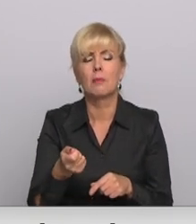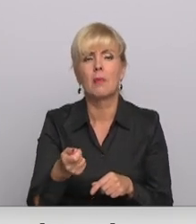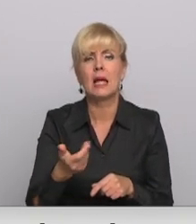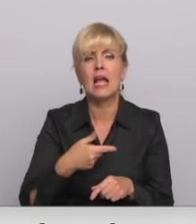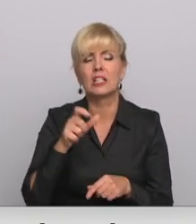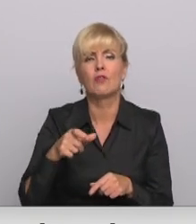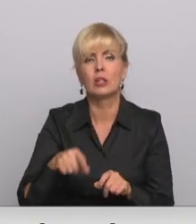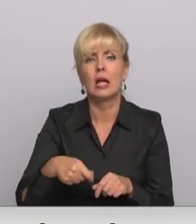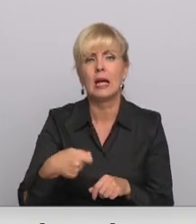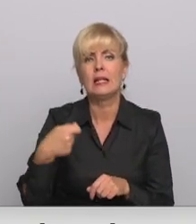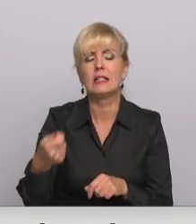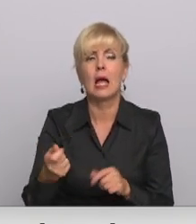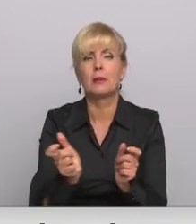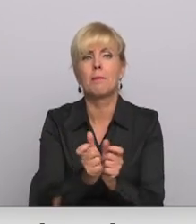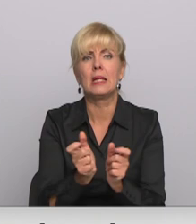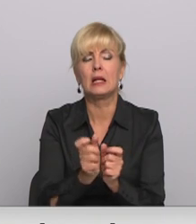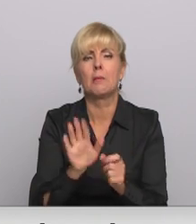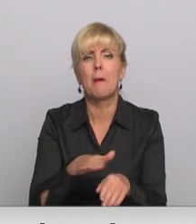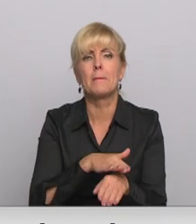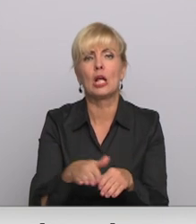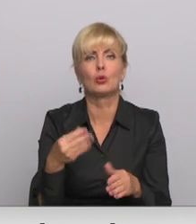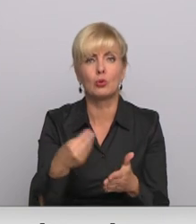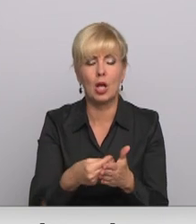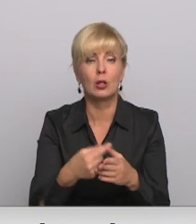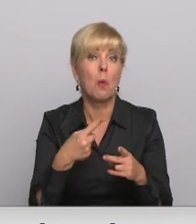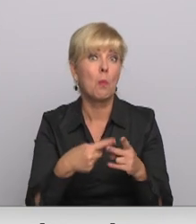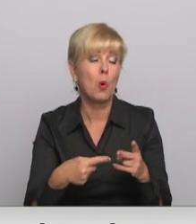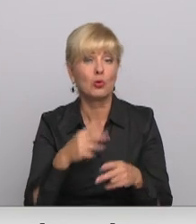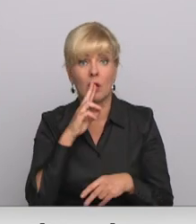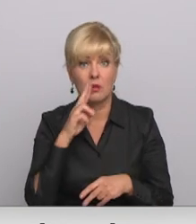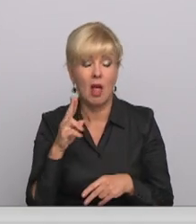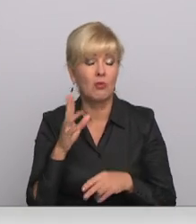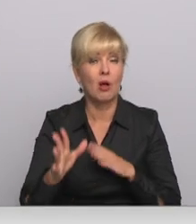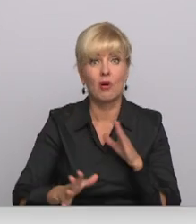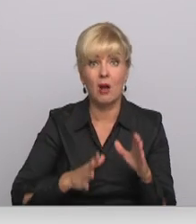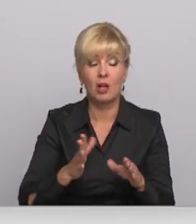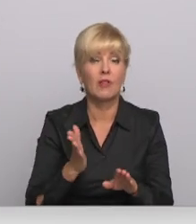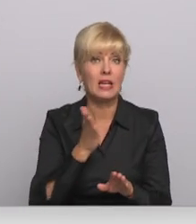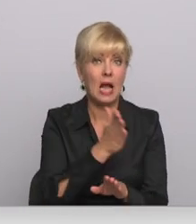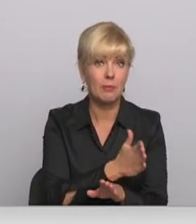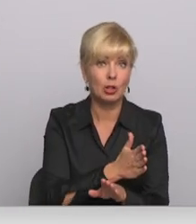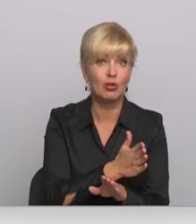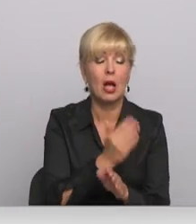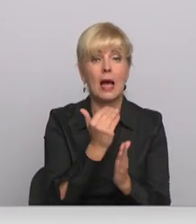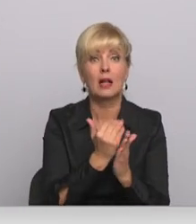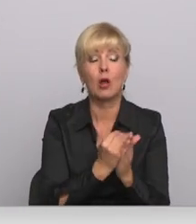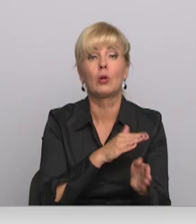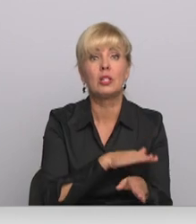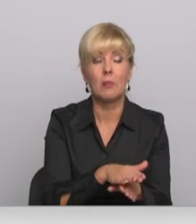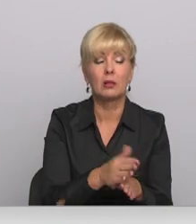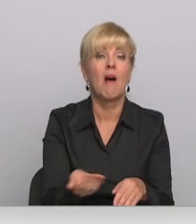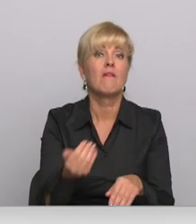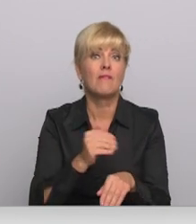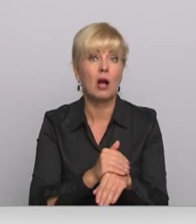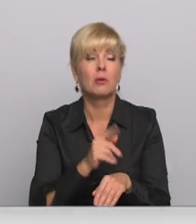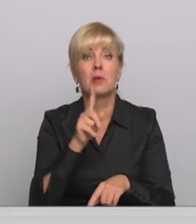iedzīvotājiem biļetes par pilnu cenu. Pusotru nedēļu mēs gatavojamies iepriekšējo regulējumu izpildīt, un faktiski mums